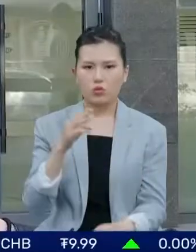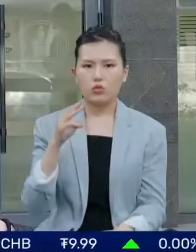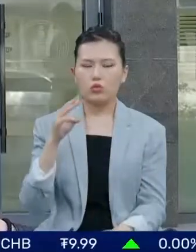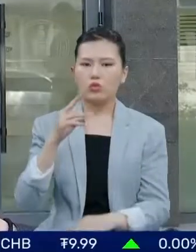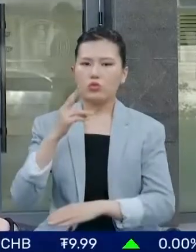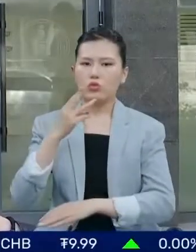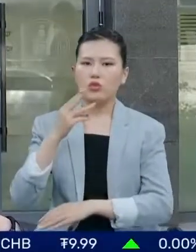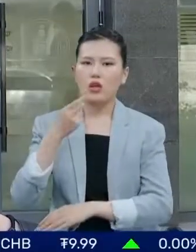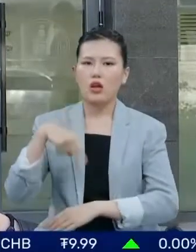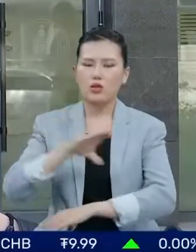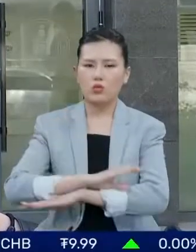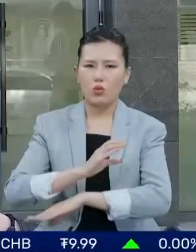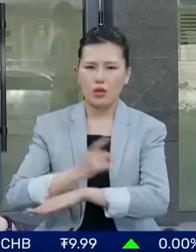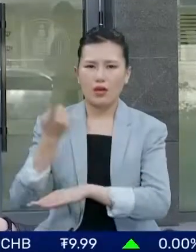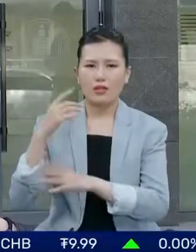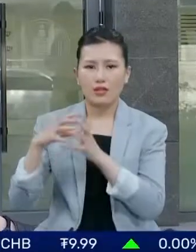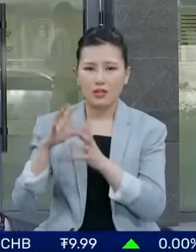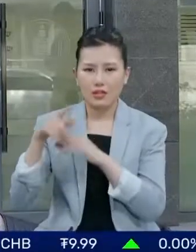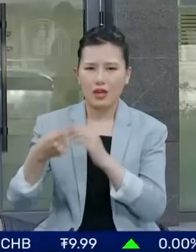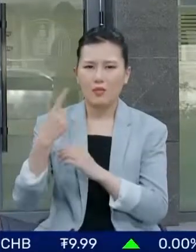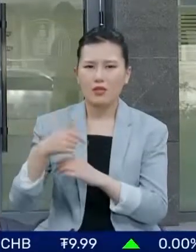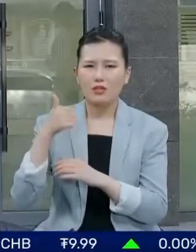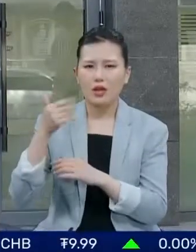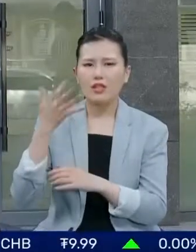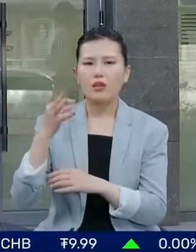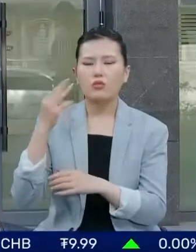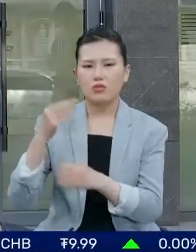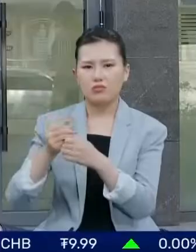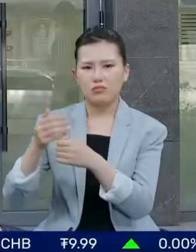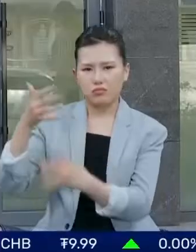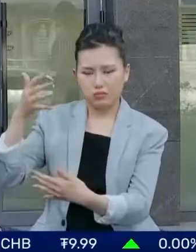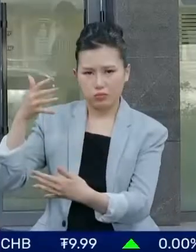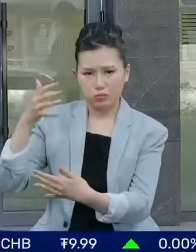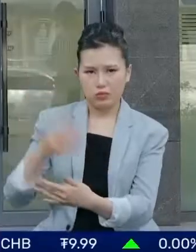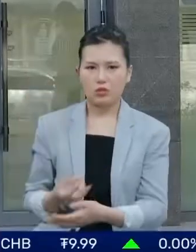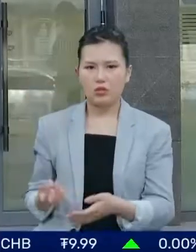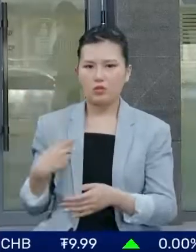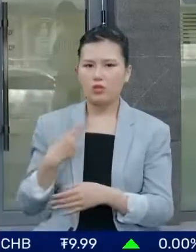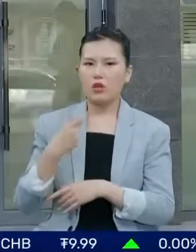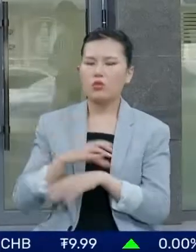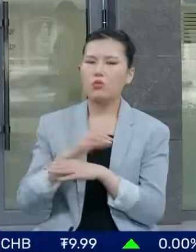байгаа 50 буюу түүнээс дээш тэтгэлэгтэй хүүхдүүдэд зээл олох талаар журам байгаа. Тэгтэл